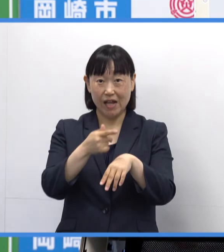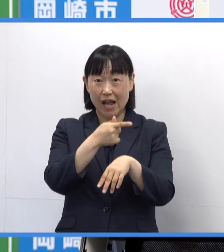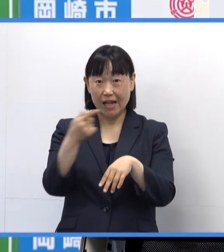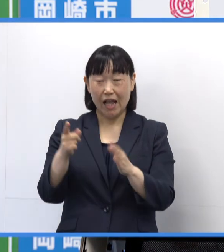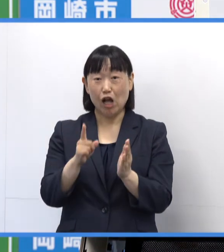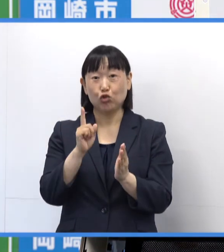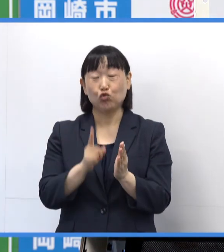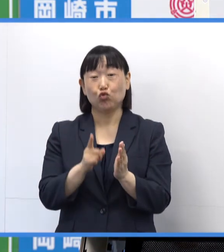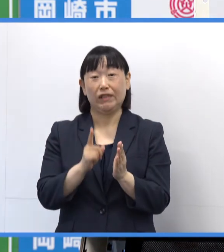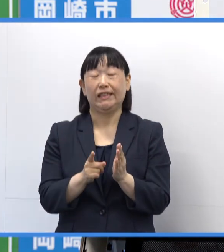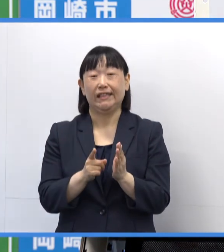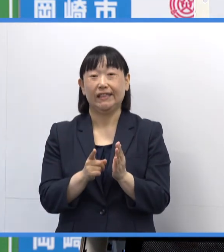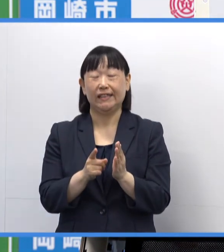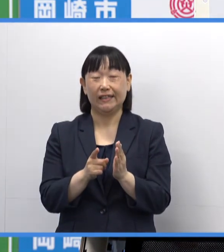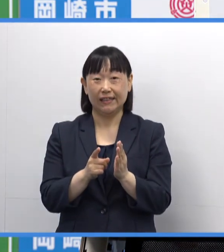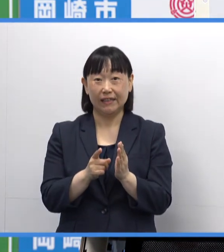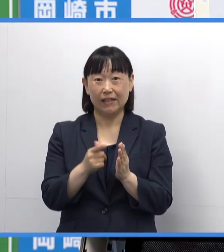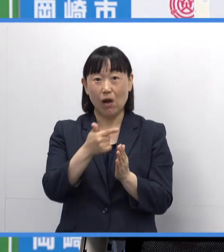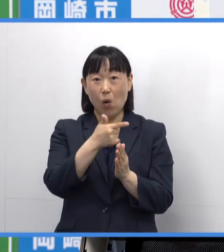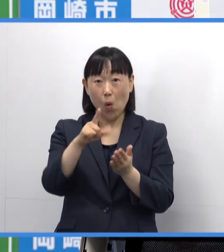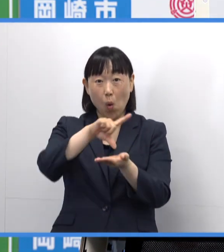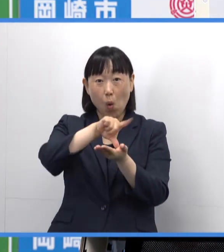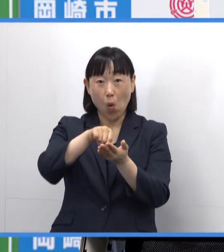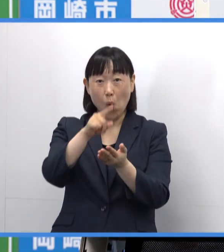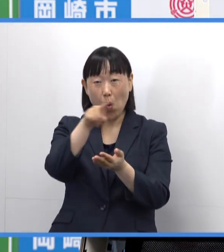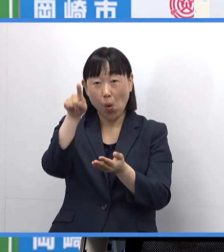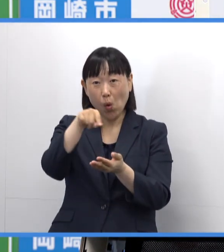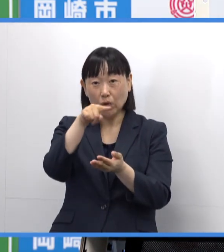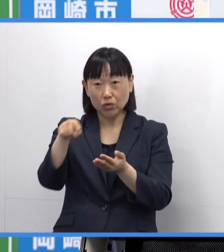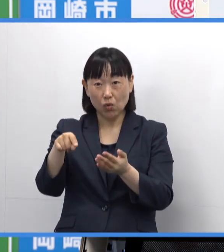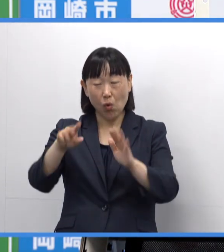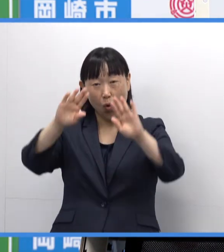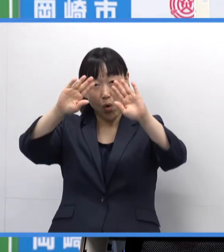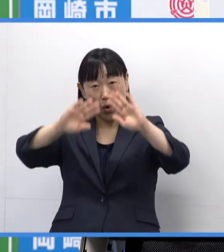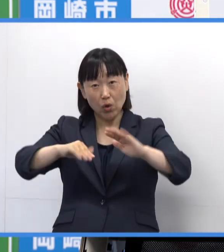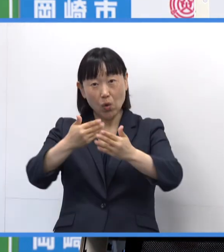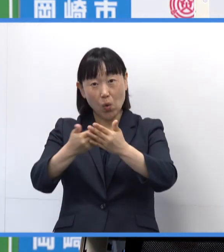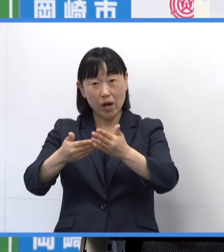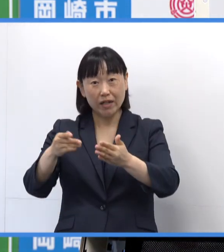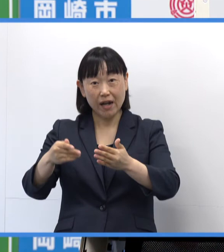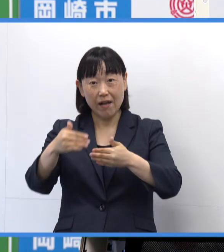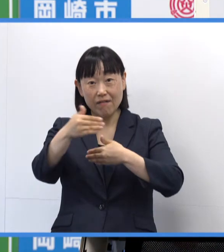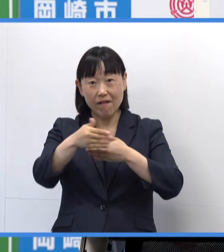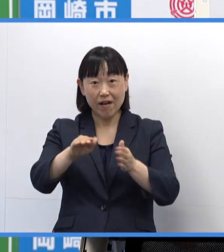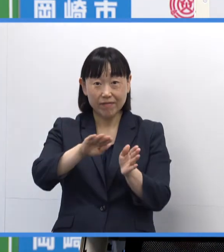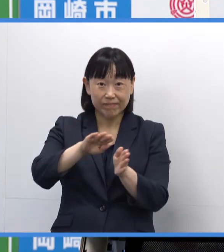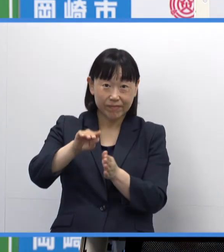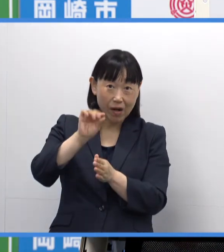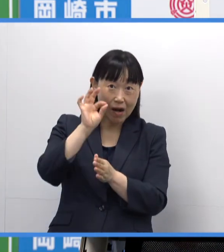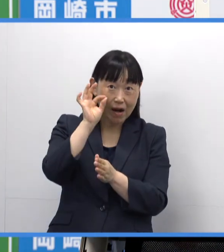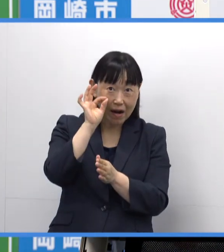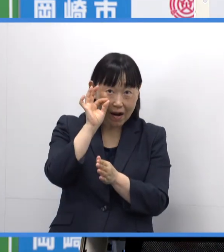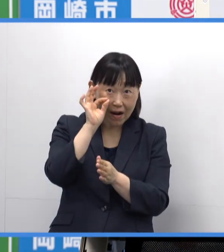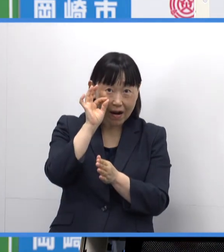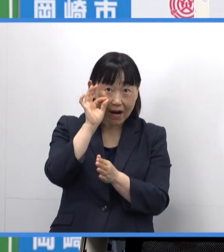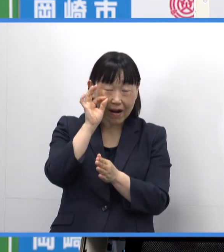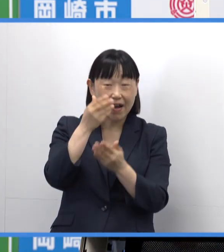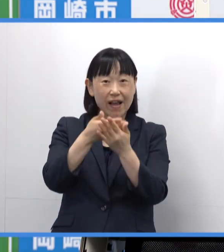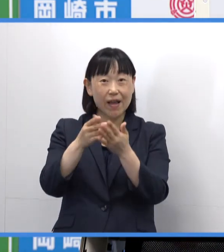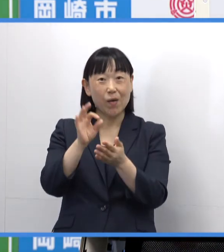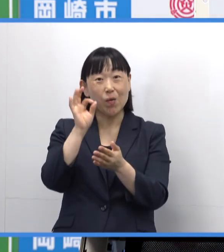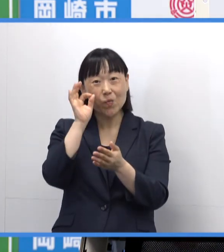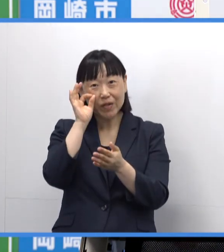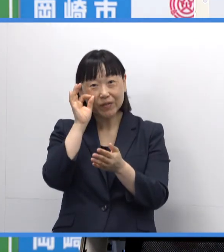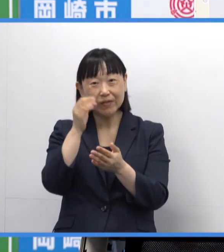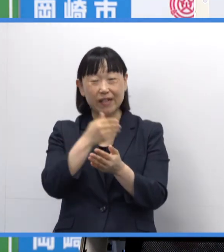大宝城障壁画のある部屋に入って障壁画を鑑賞し、他